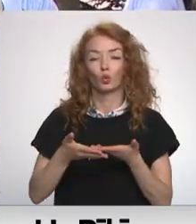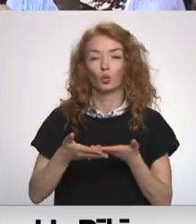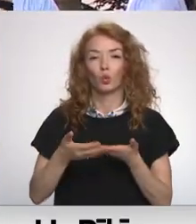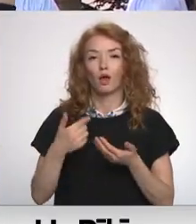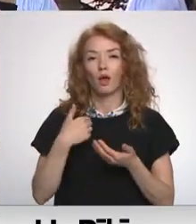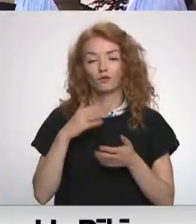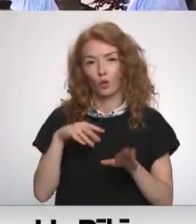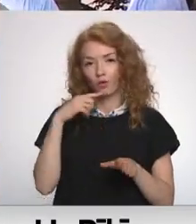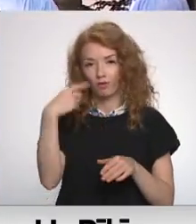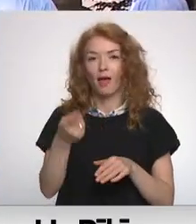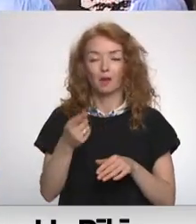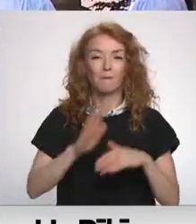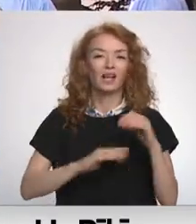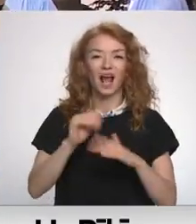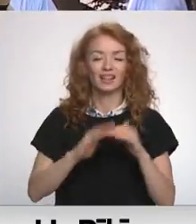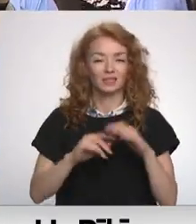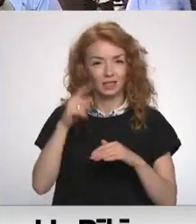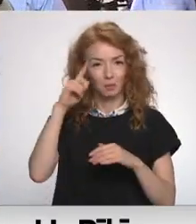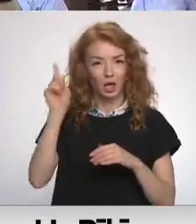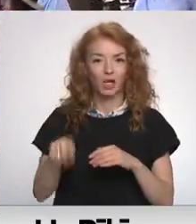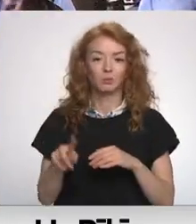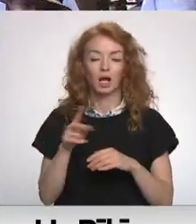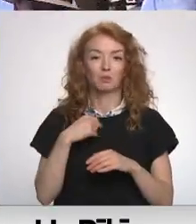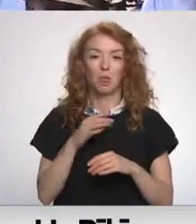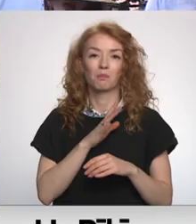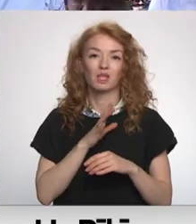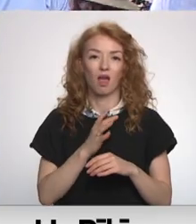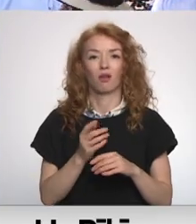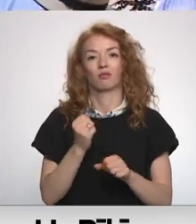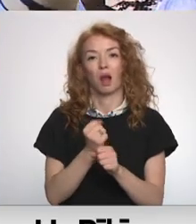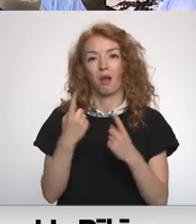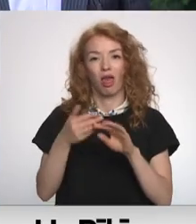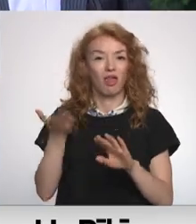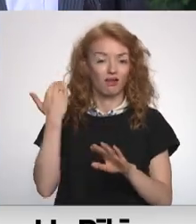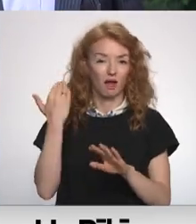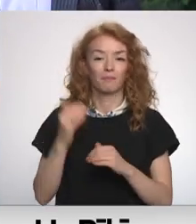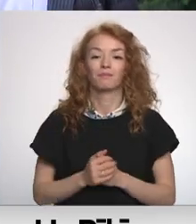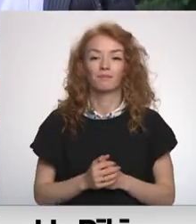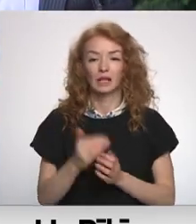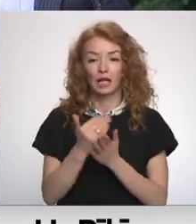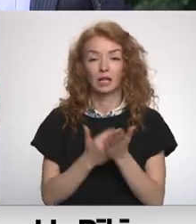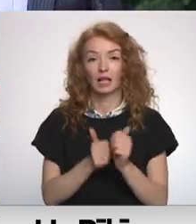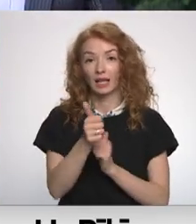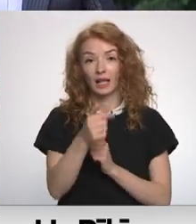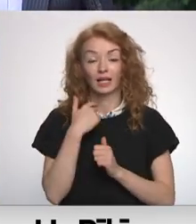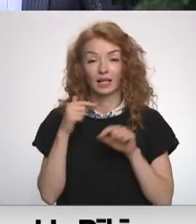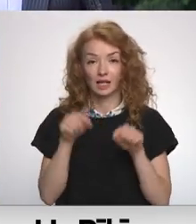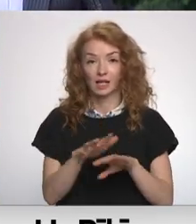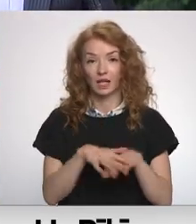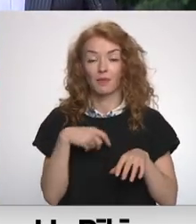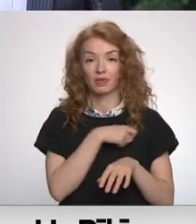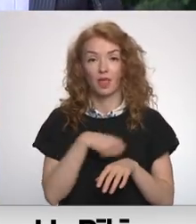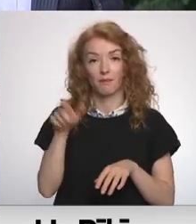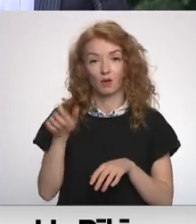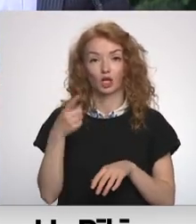es vairāk teiktu pat tādas praktiskās iemaņas, kas man ir bijušas dienas laikā, varētu likt lietā. Saraksta līderis Rīgā būs Saeimas deputāts